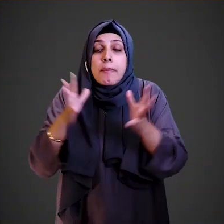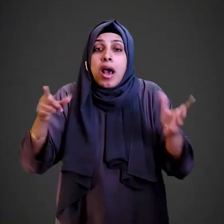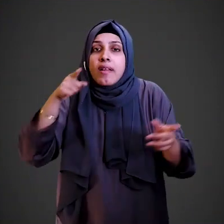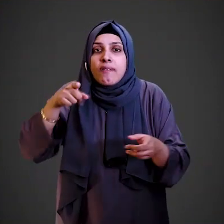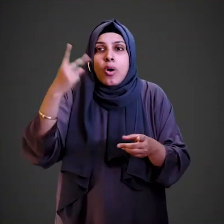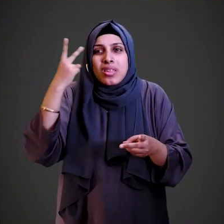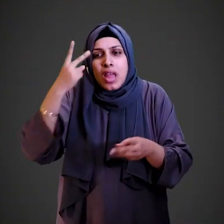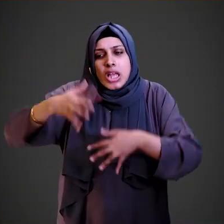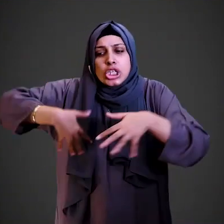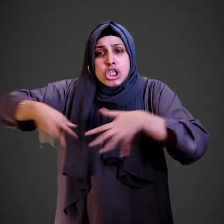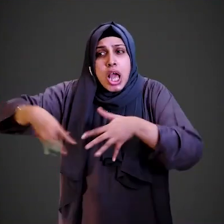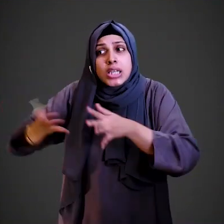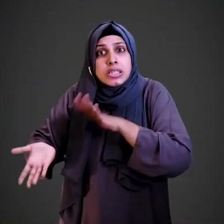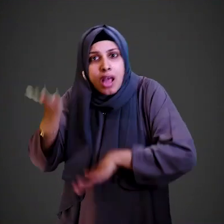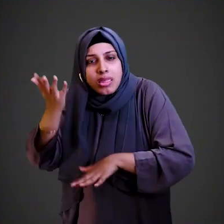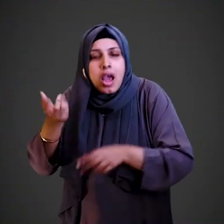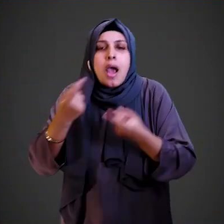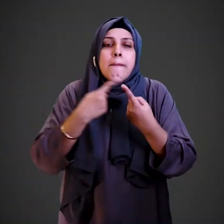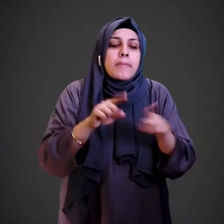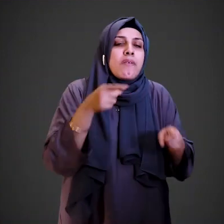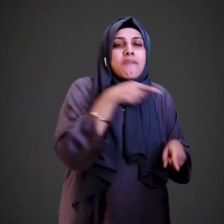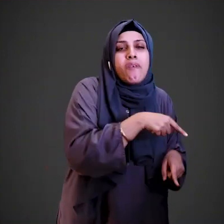تناسب جو ہے وہ شہری علاقوں میں زیادہ ہے